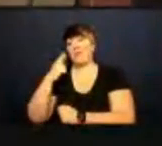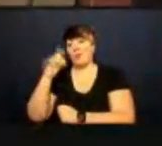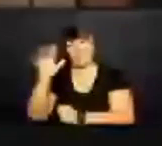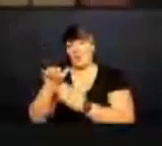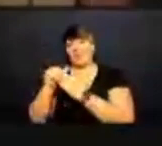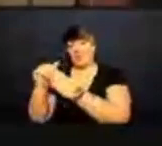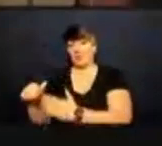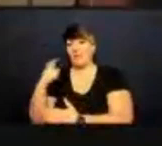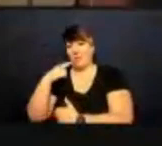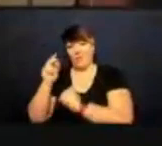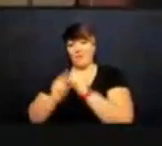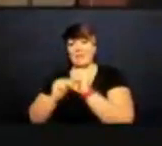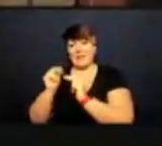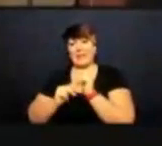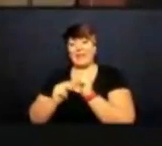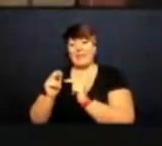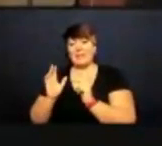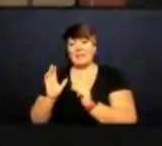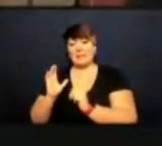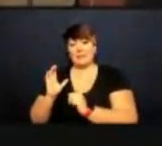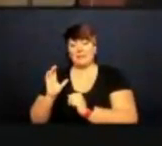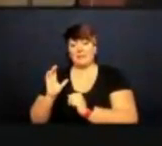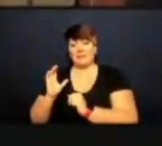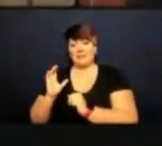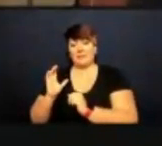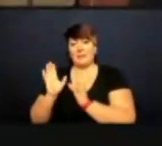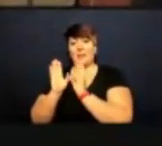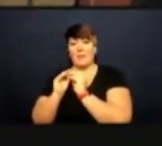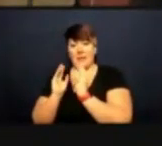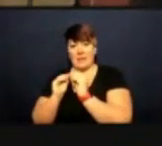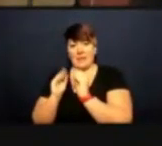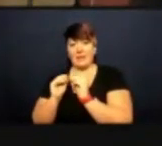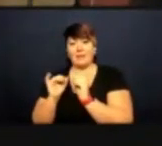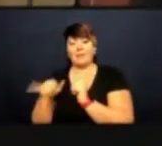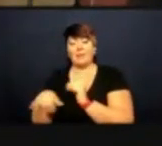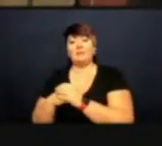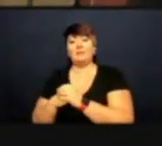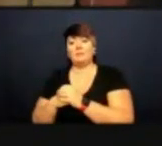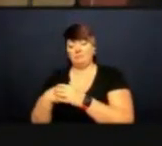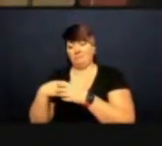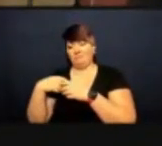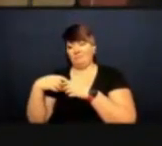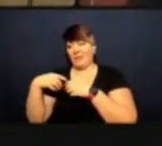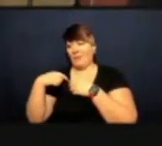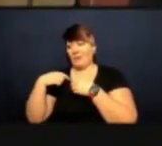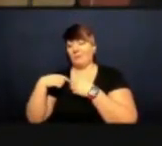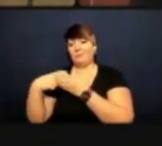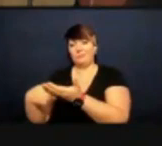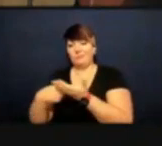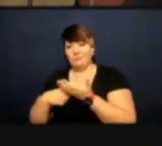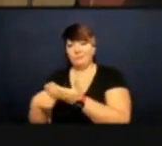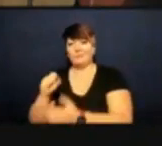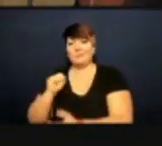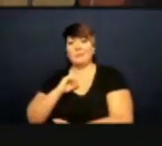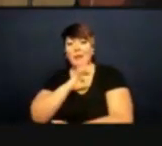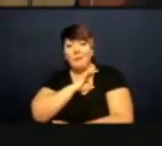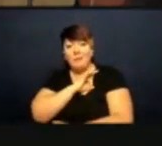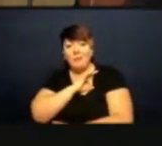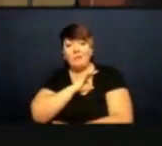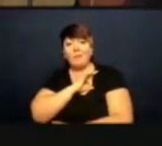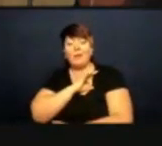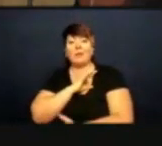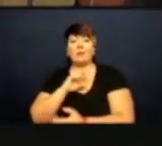kuwashukuru wanabodi wote kwa kazi nzuri ambayo wamefanya, kwa sababu kwa kweli tumezungumzia